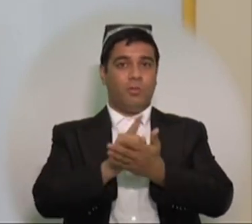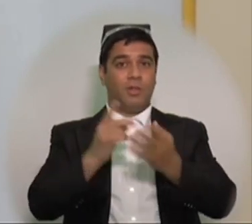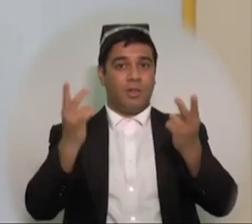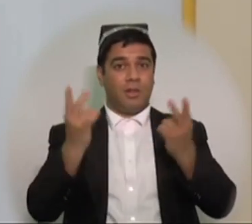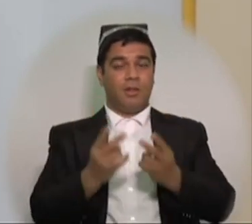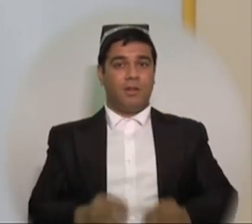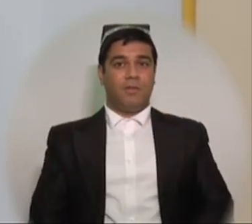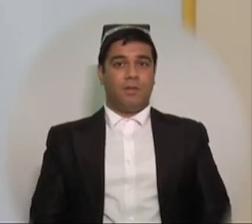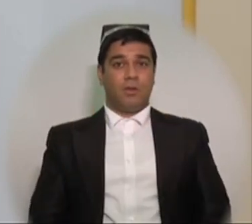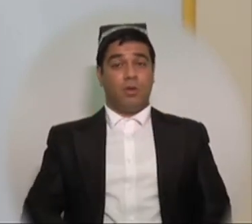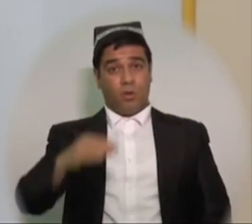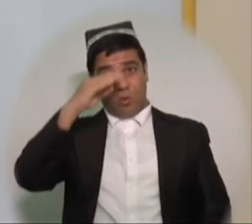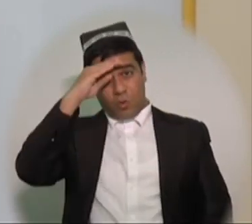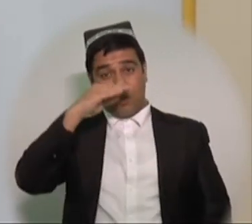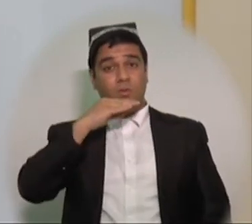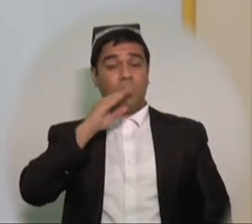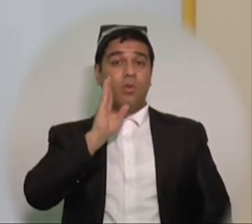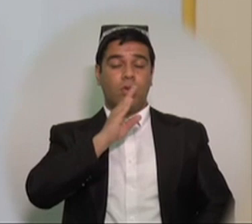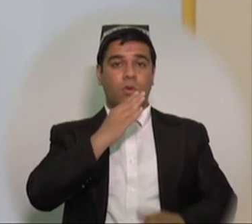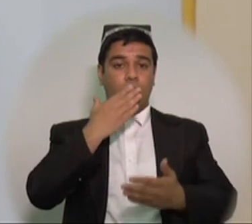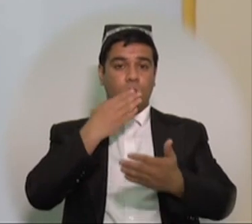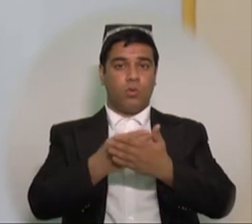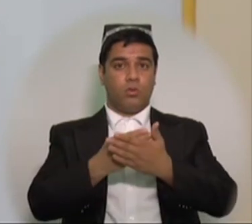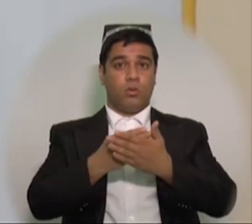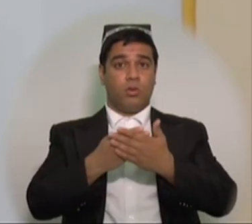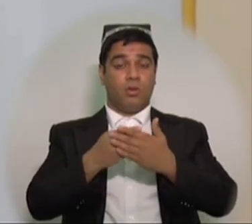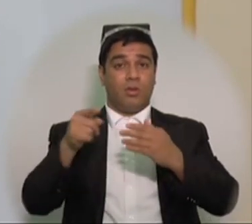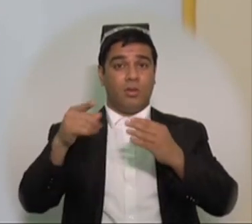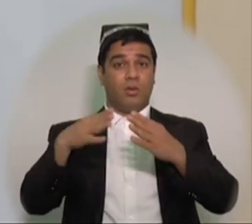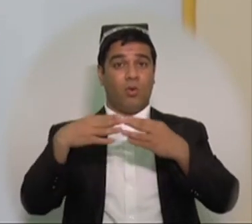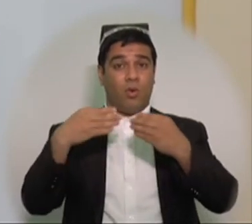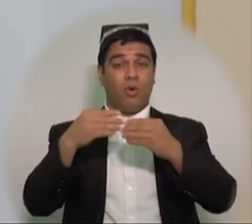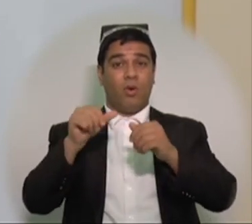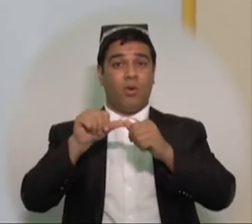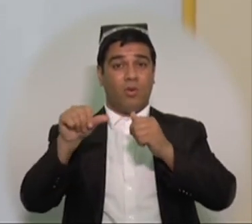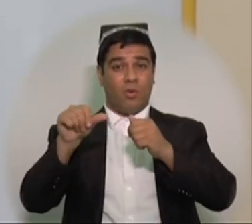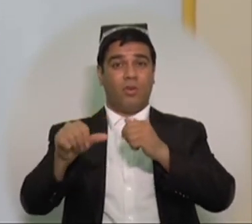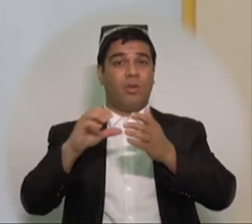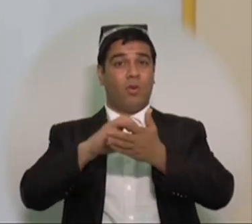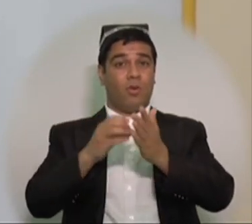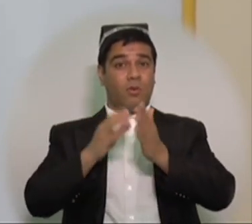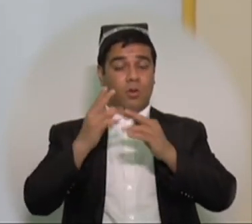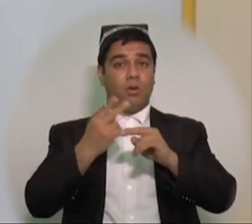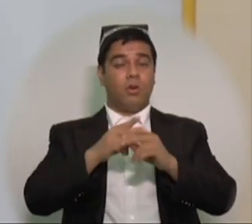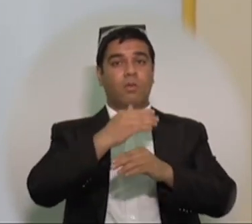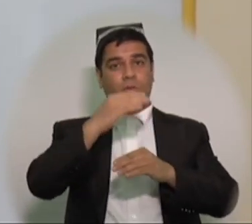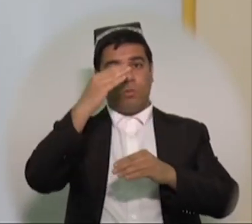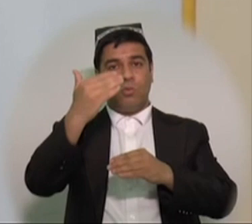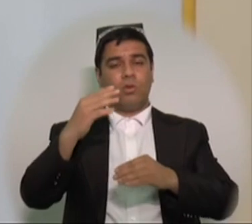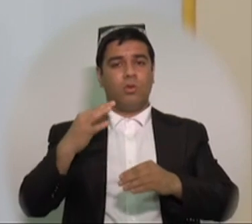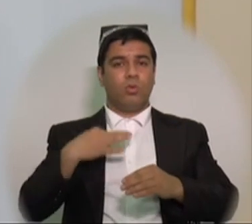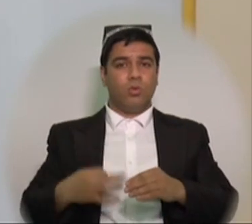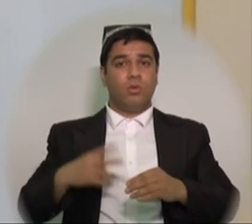gerek. Ata ananın özünün alahıda khanası bosa, vayege yetken oğul kızları o khanaga